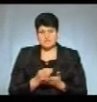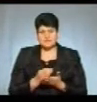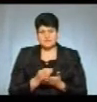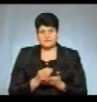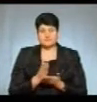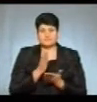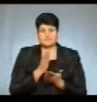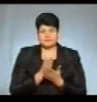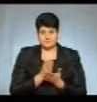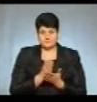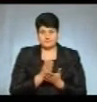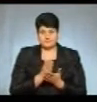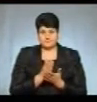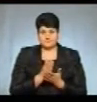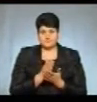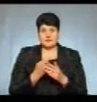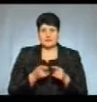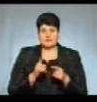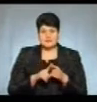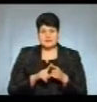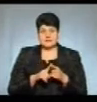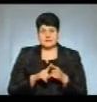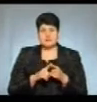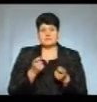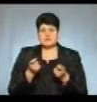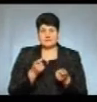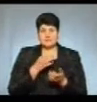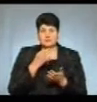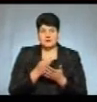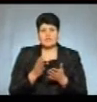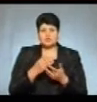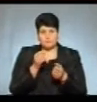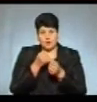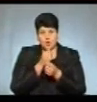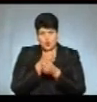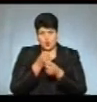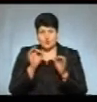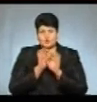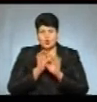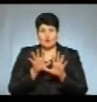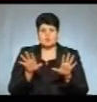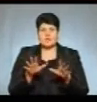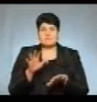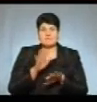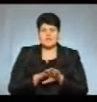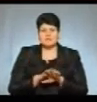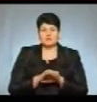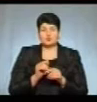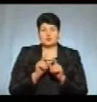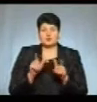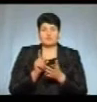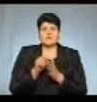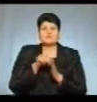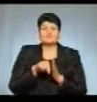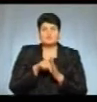відповідальність несуть. Це є адміністративна відповідальність, якщо йде мова про розголошення. Але я думаю, що банківські установи, вони мають ще якісь документи